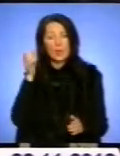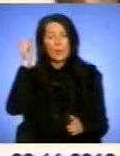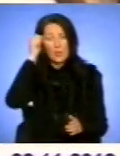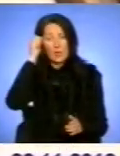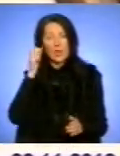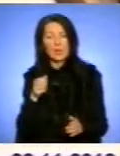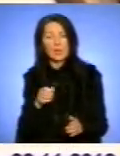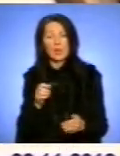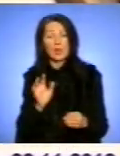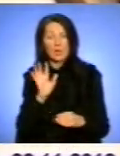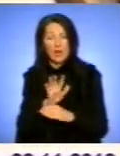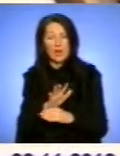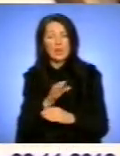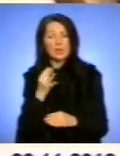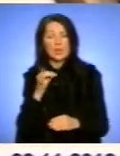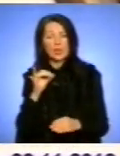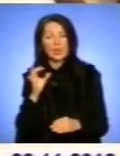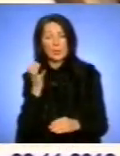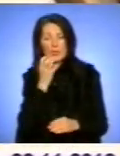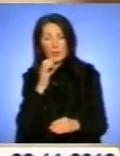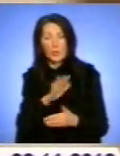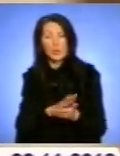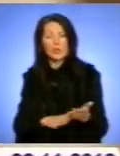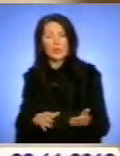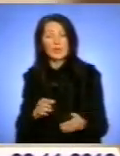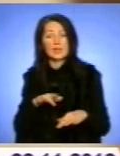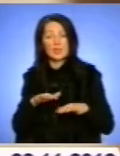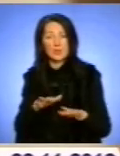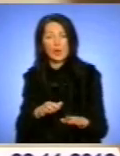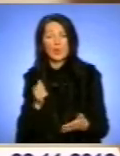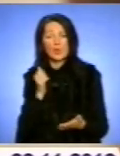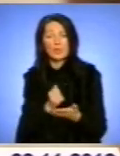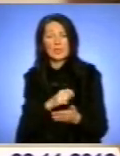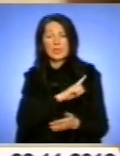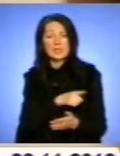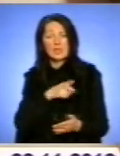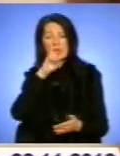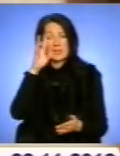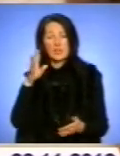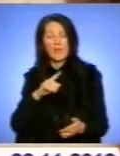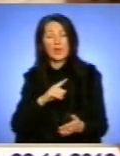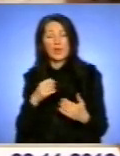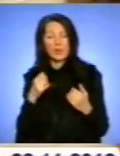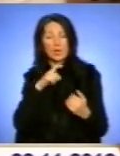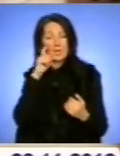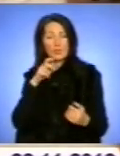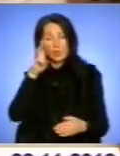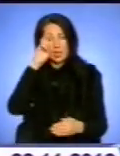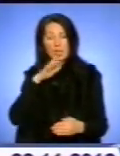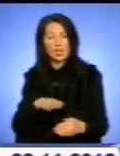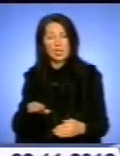Йосипа Сліпого та продовжити справу утвердження сили, слави та могутності української держави.